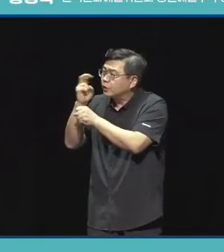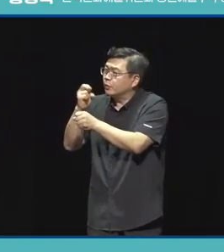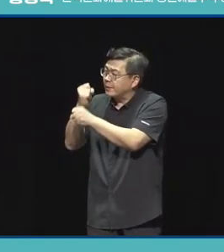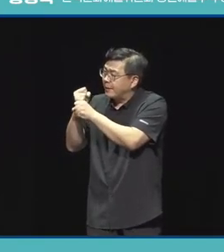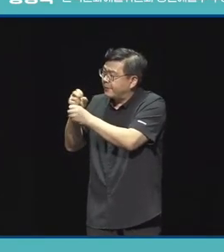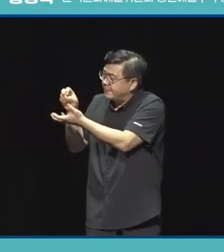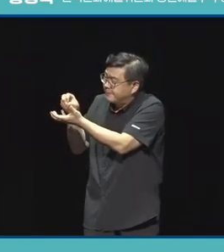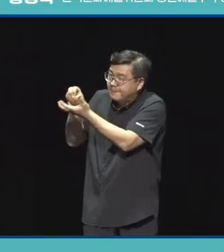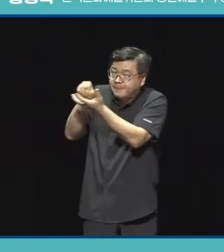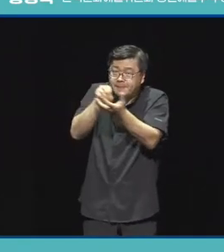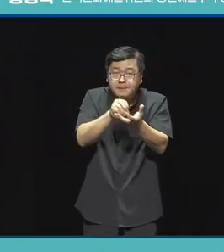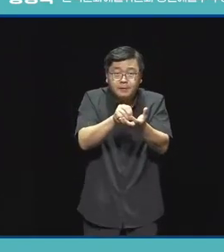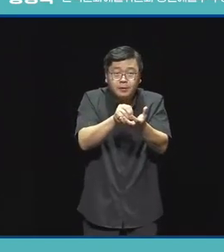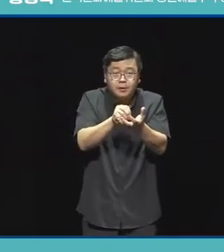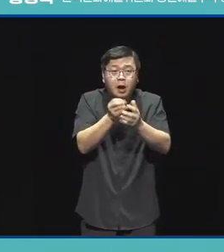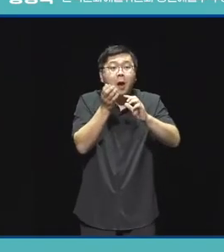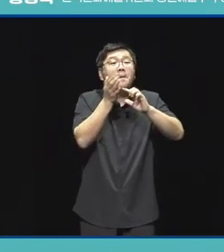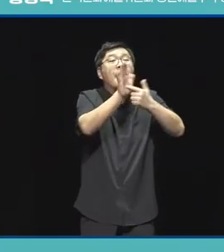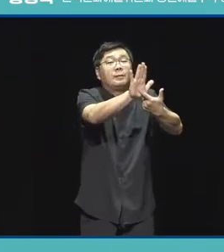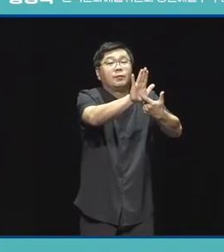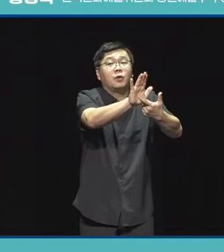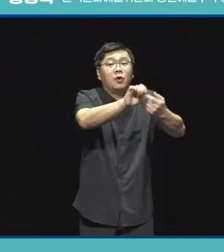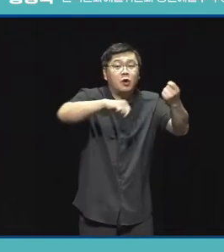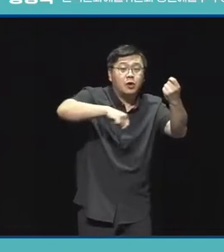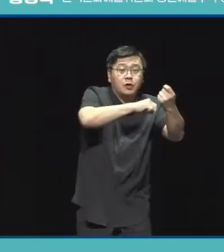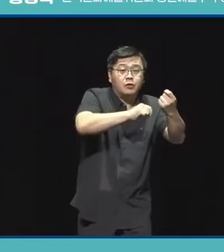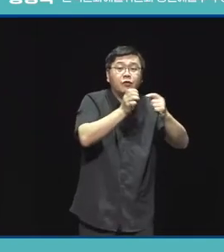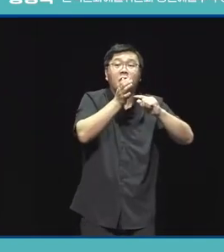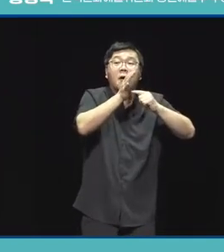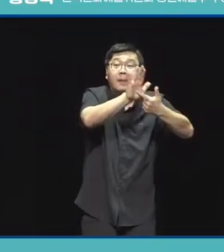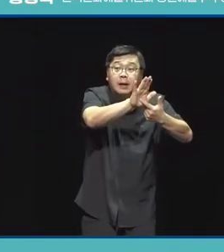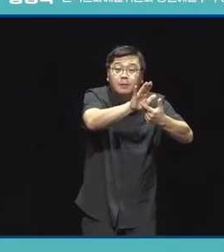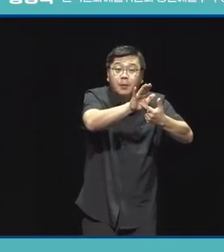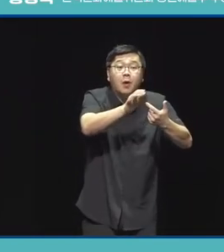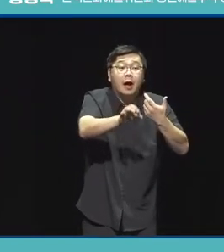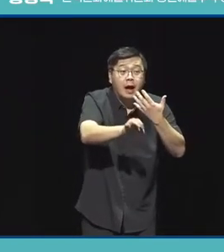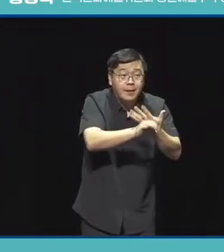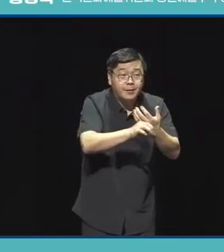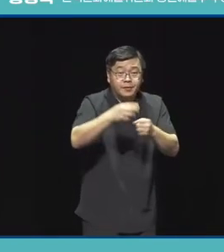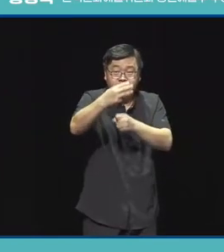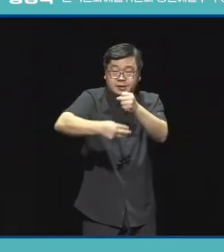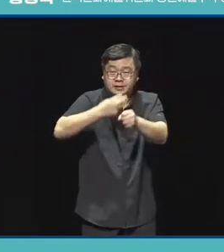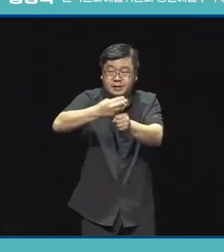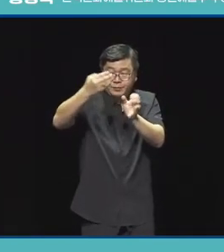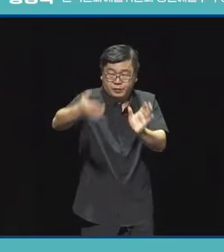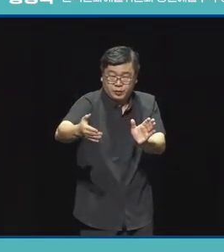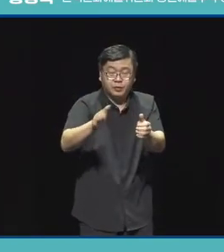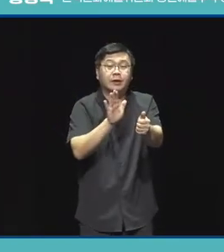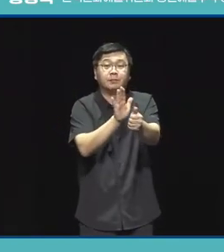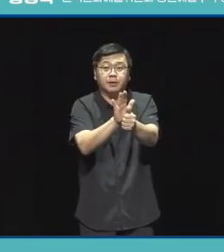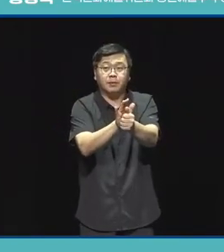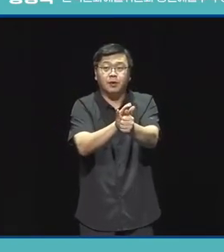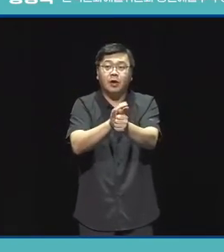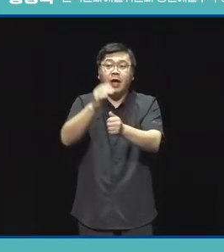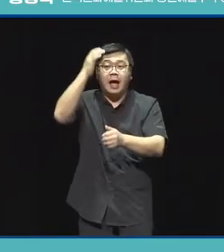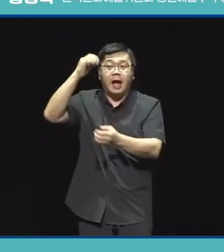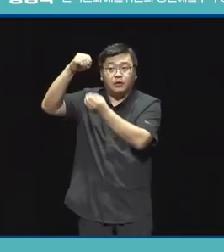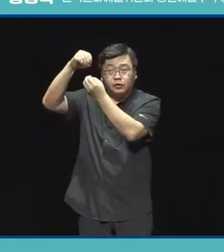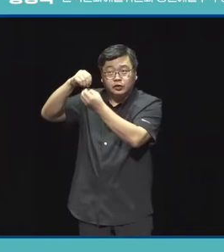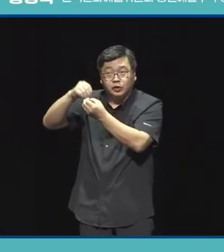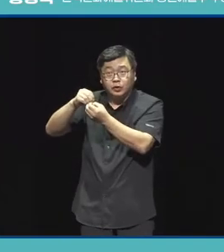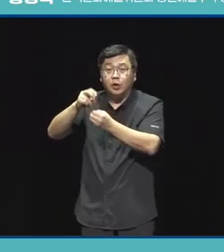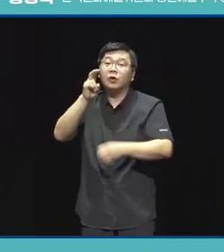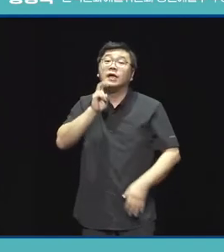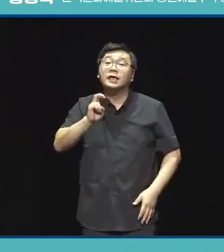지원하는 형태로 지원하는 사업들에 대해서 저희가 3년간 지원을 하게 됩니다 국악과 양악 2개 부분으로